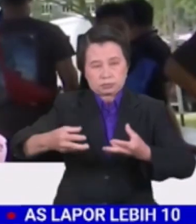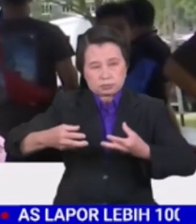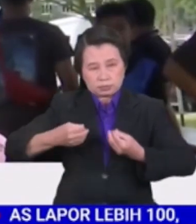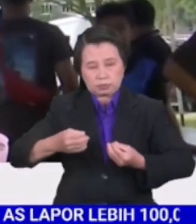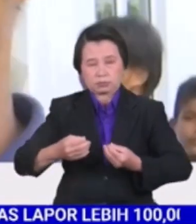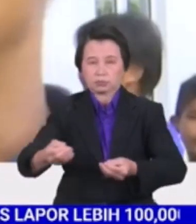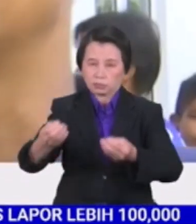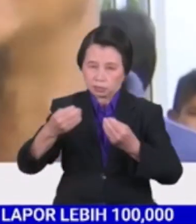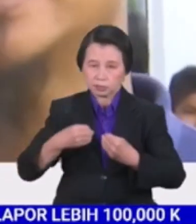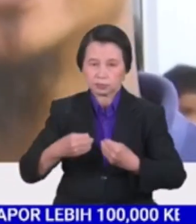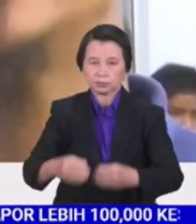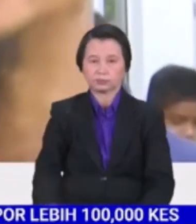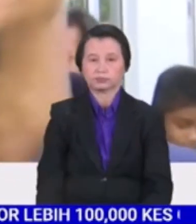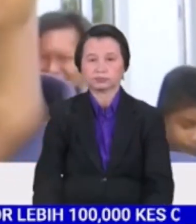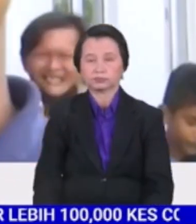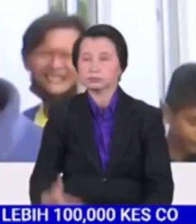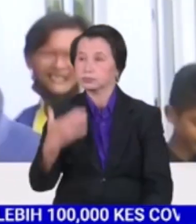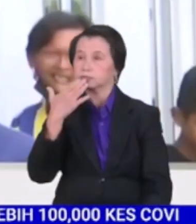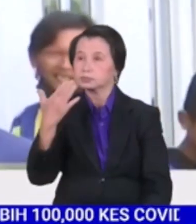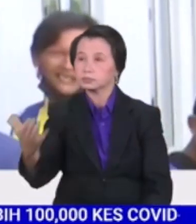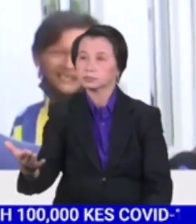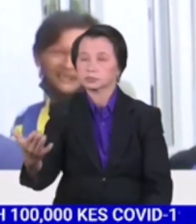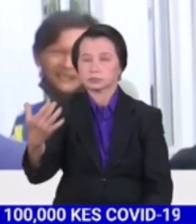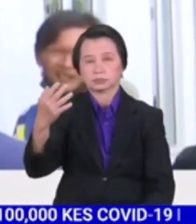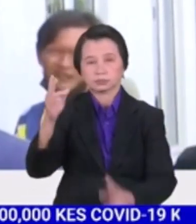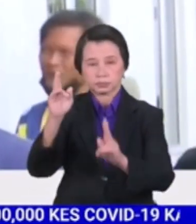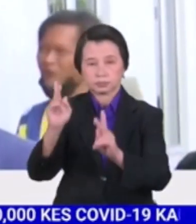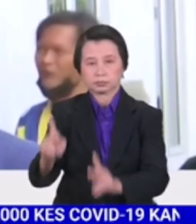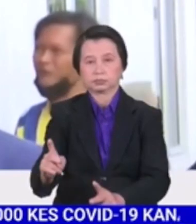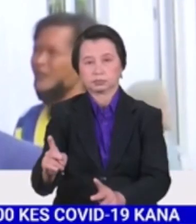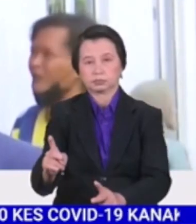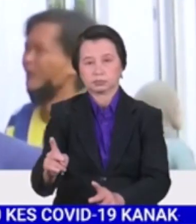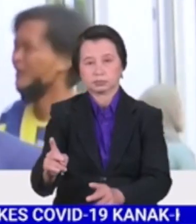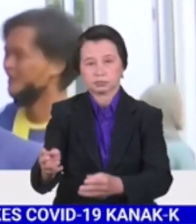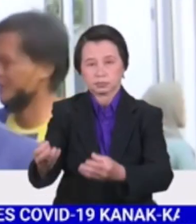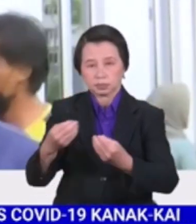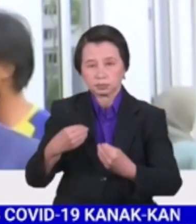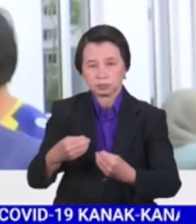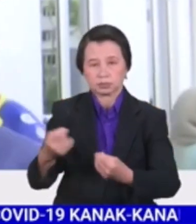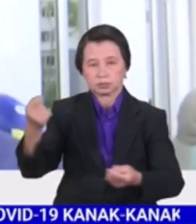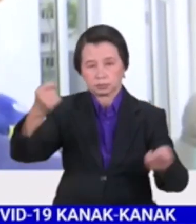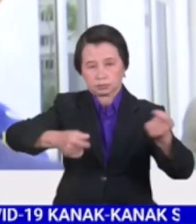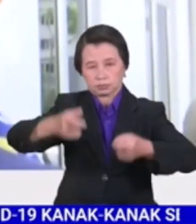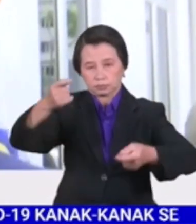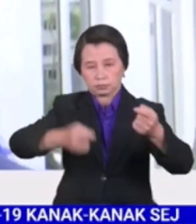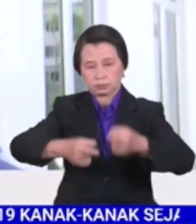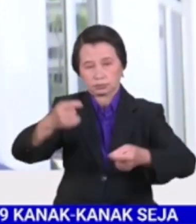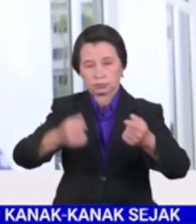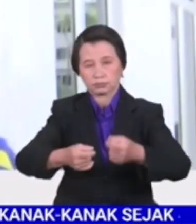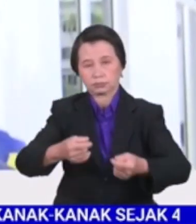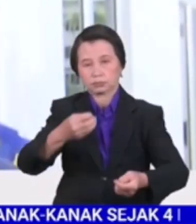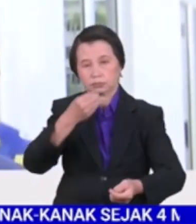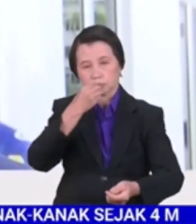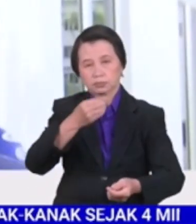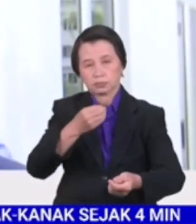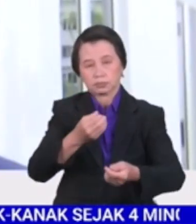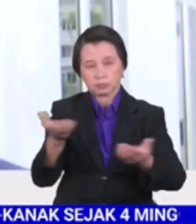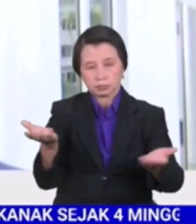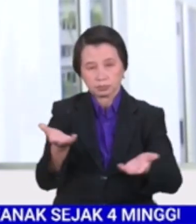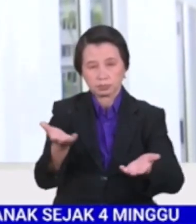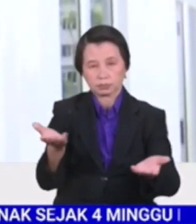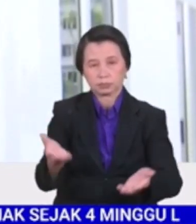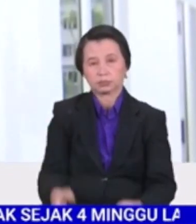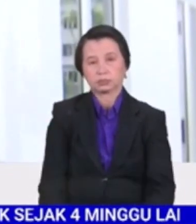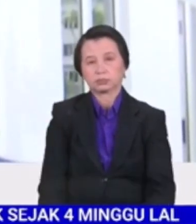membagilah terima kasih kepada pihak-pihak yang berbagi di sini